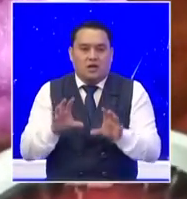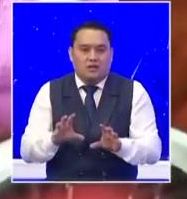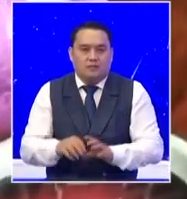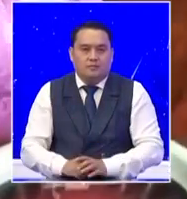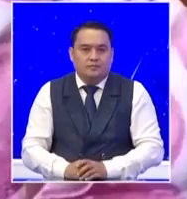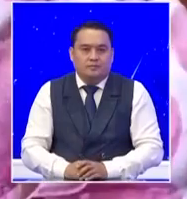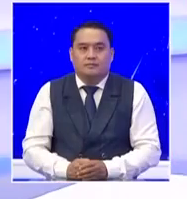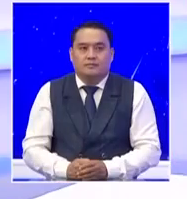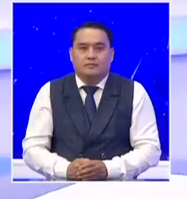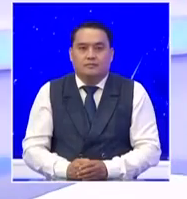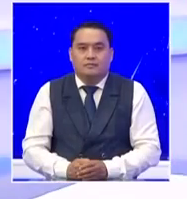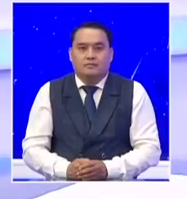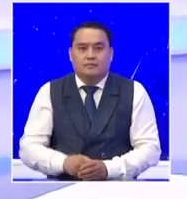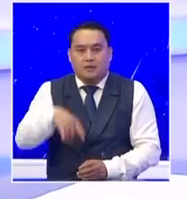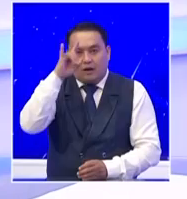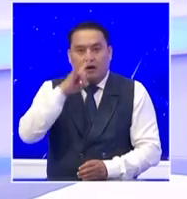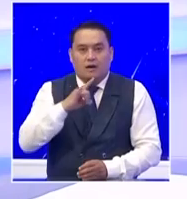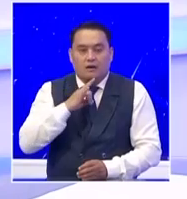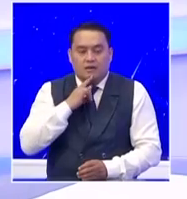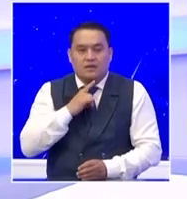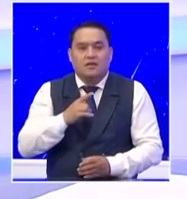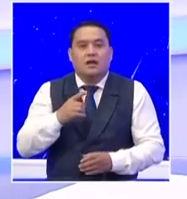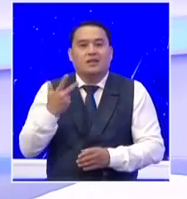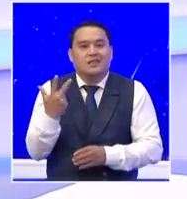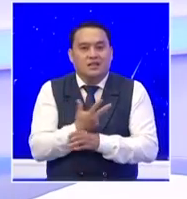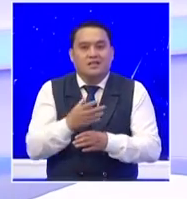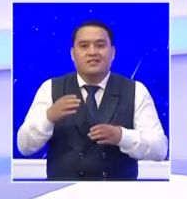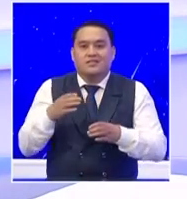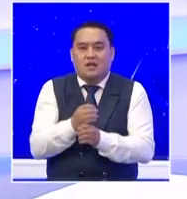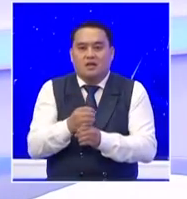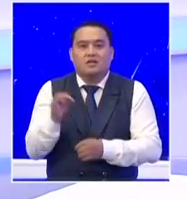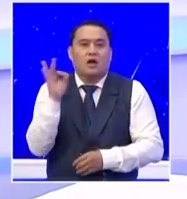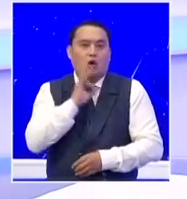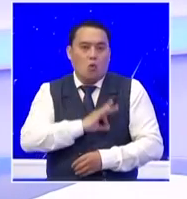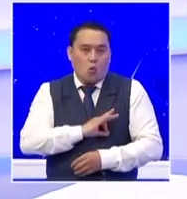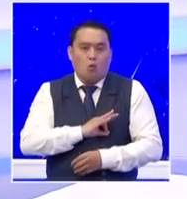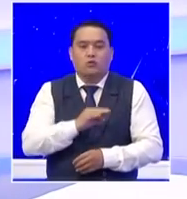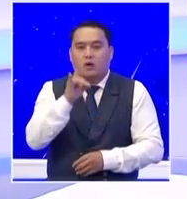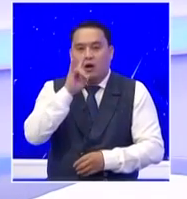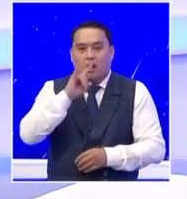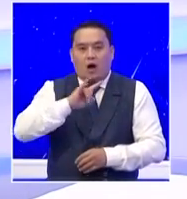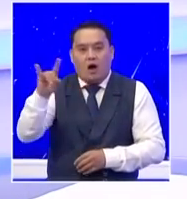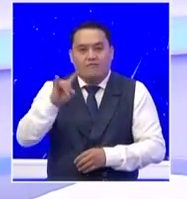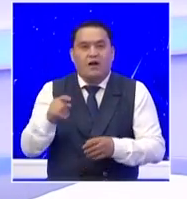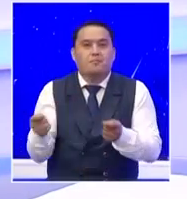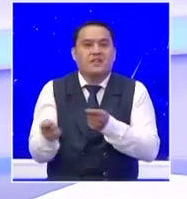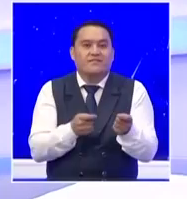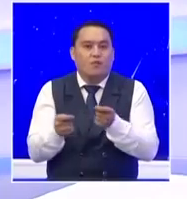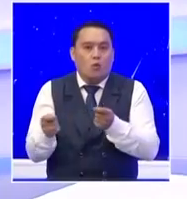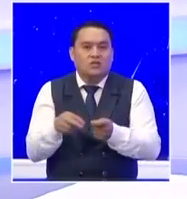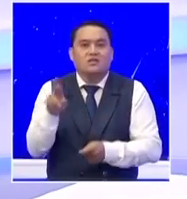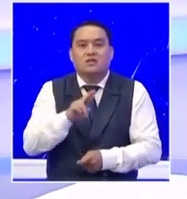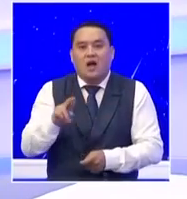Казахстан. В Казахстане на треть сократились доходы от пассажирских авиаперевозок, передает Ранкин КИЗ. Так,